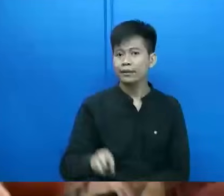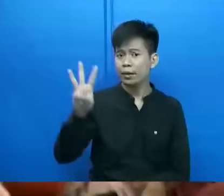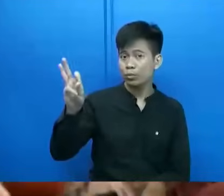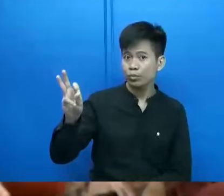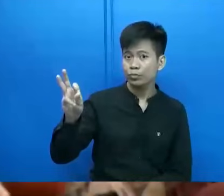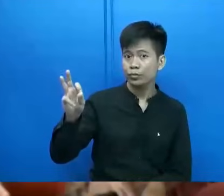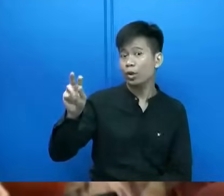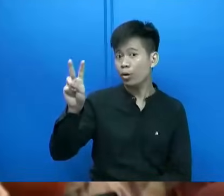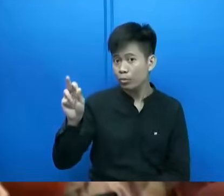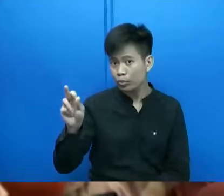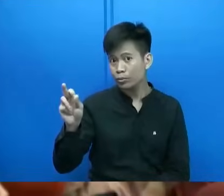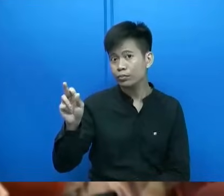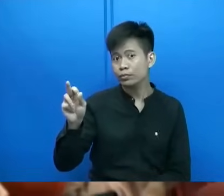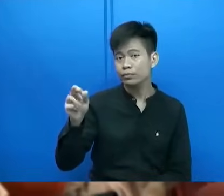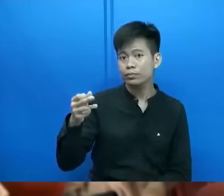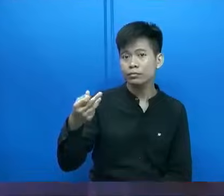30, 20,